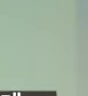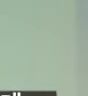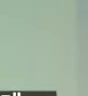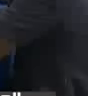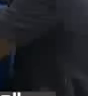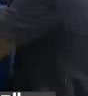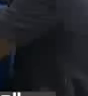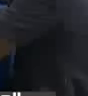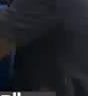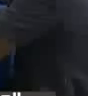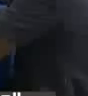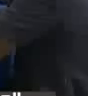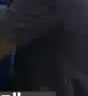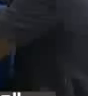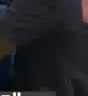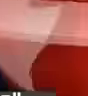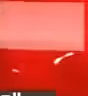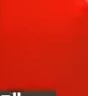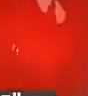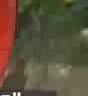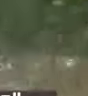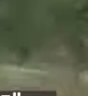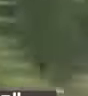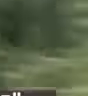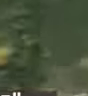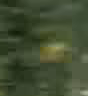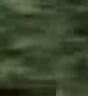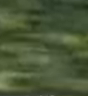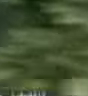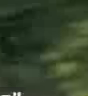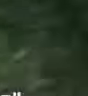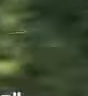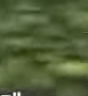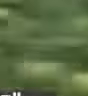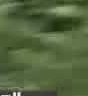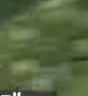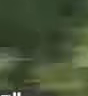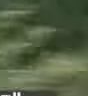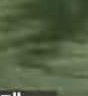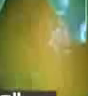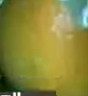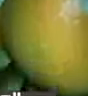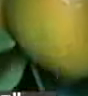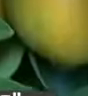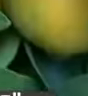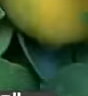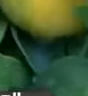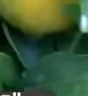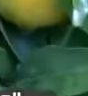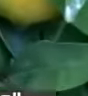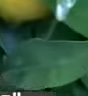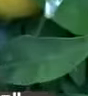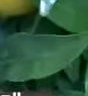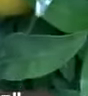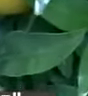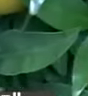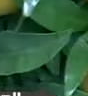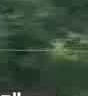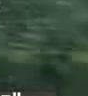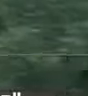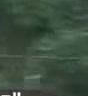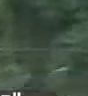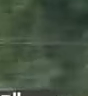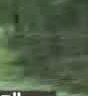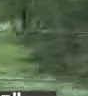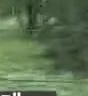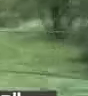ما يزال غير مشجع في غالبية الجهات. إصابة قياسية من القوارص في ولاية نابل ودعوات